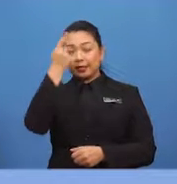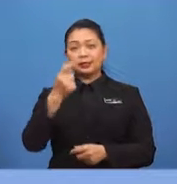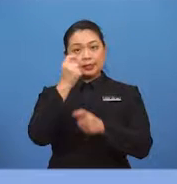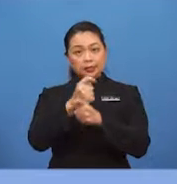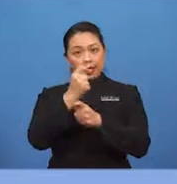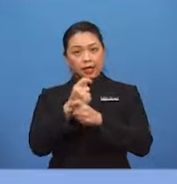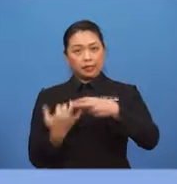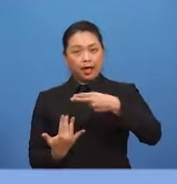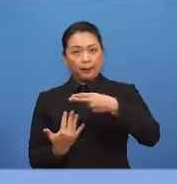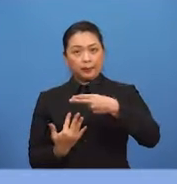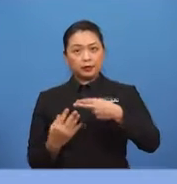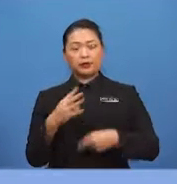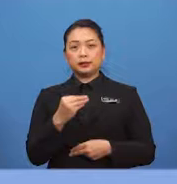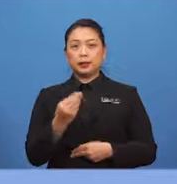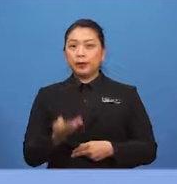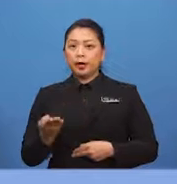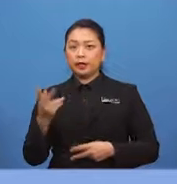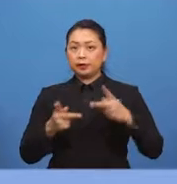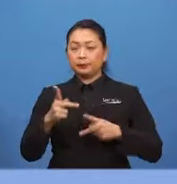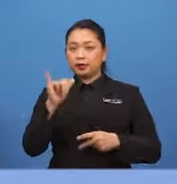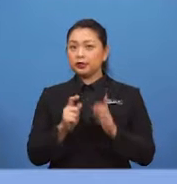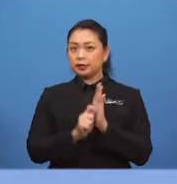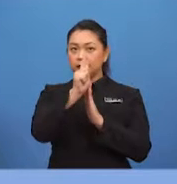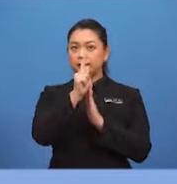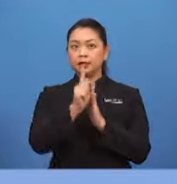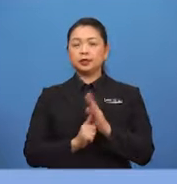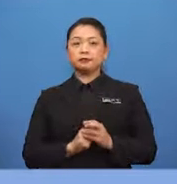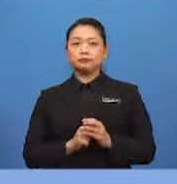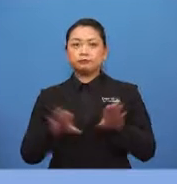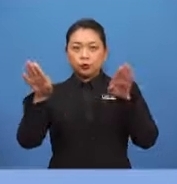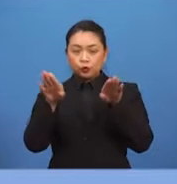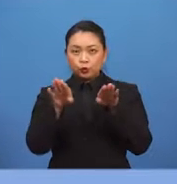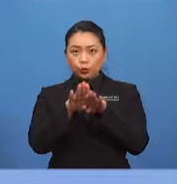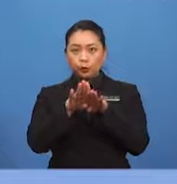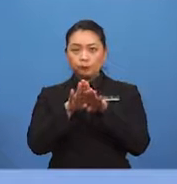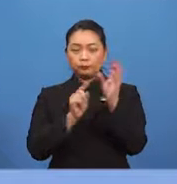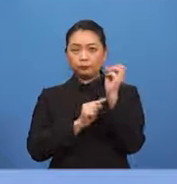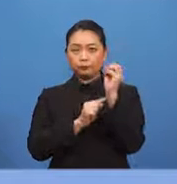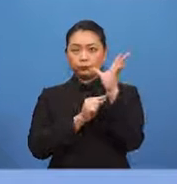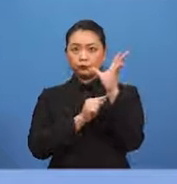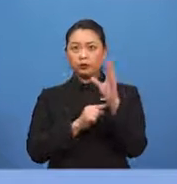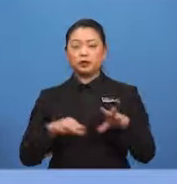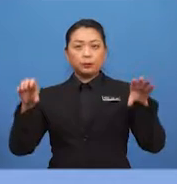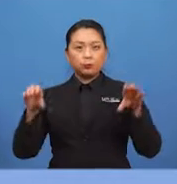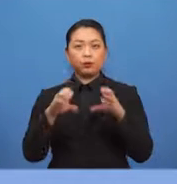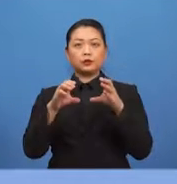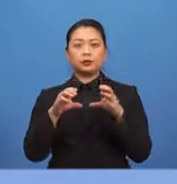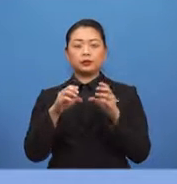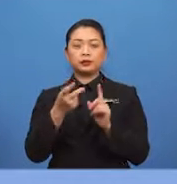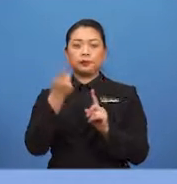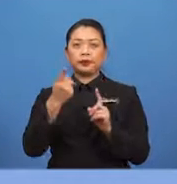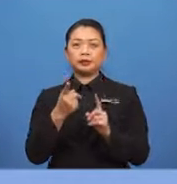ketahanan haba dan bahan kimia yang tinggi. Penutup kaca mentol juga diperbuat